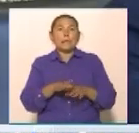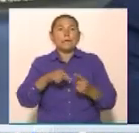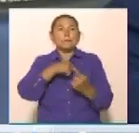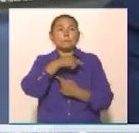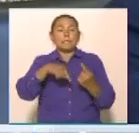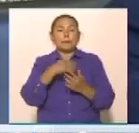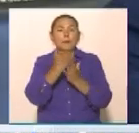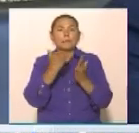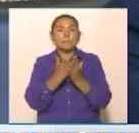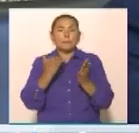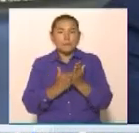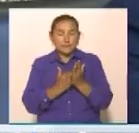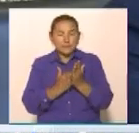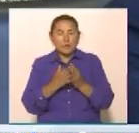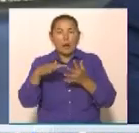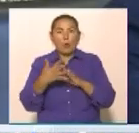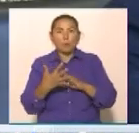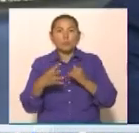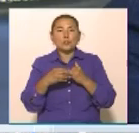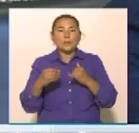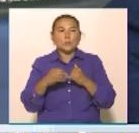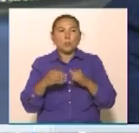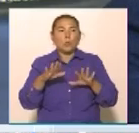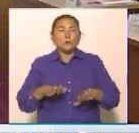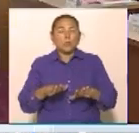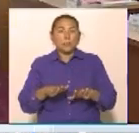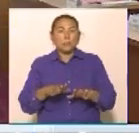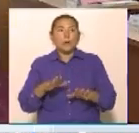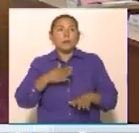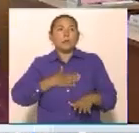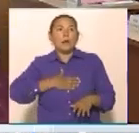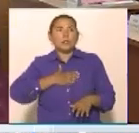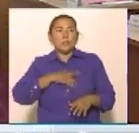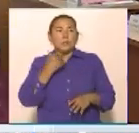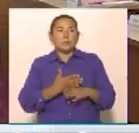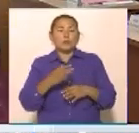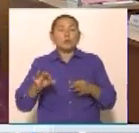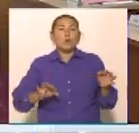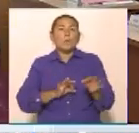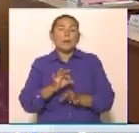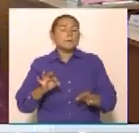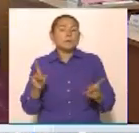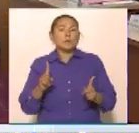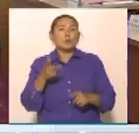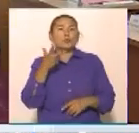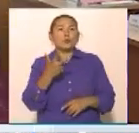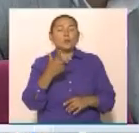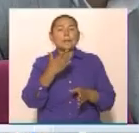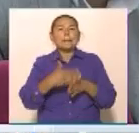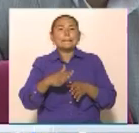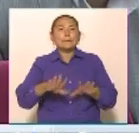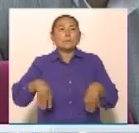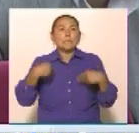дамыту бағдарламасының ауылдық жердегі орындалысы да нашар. Жоба аясында жыл басынан бері небәрі 3 несие